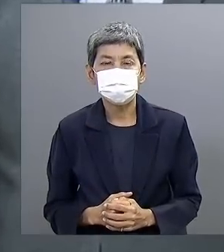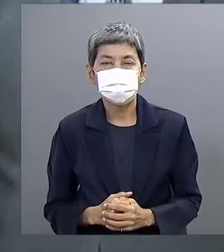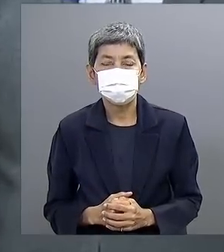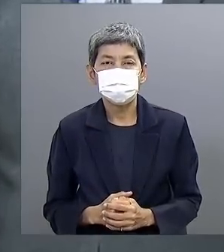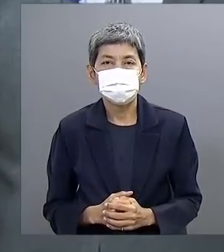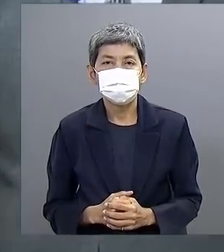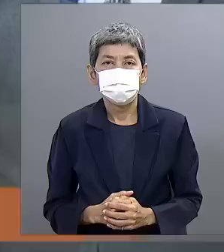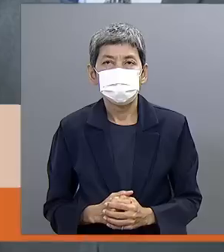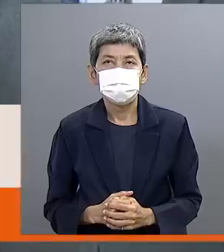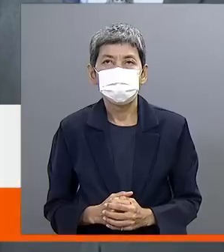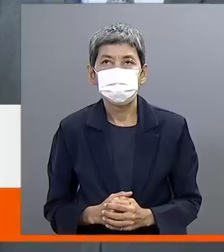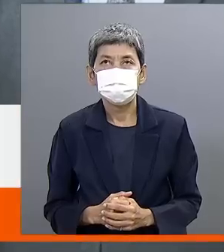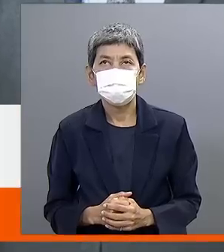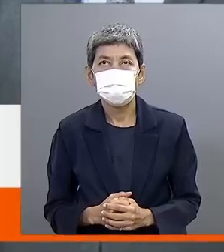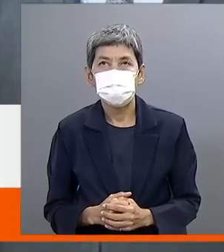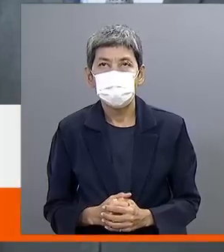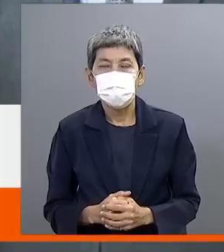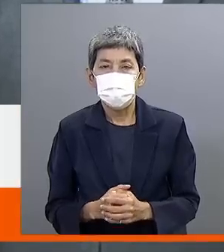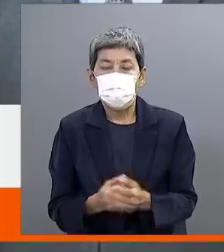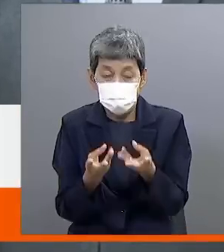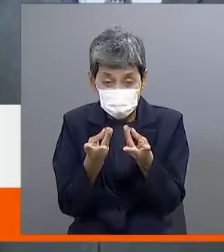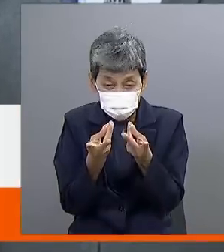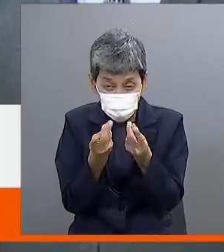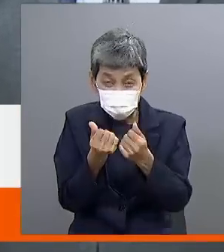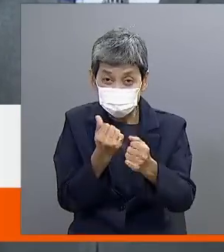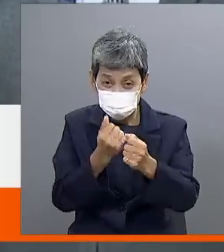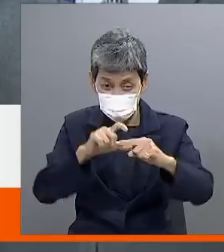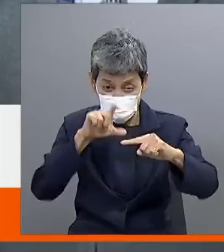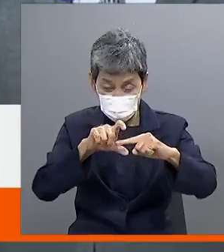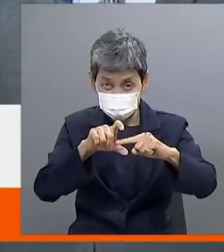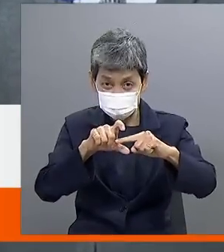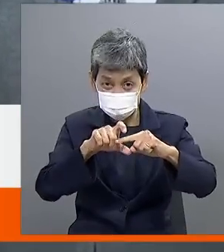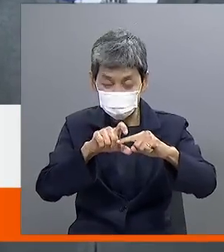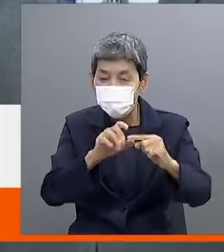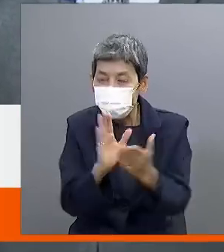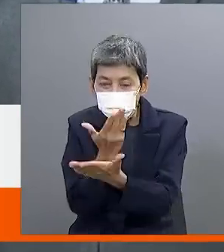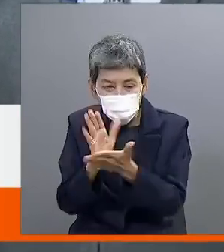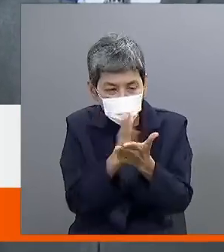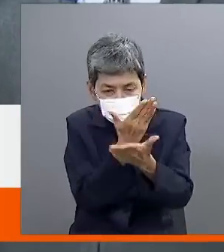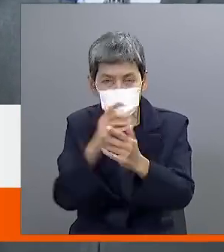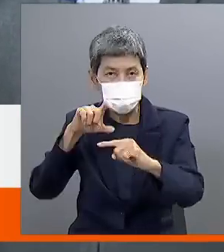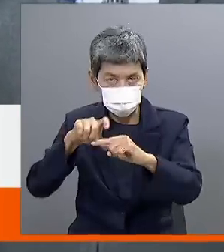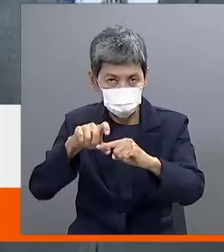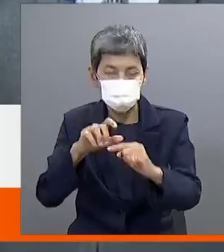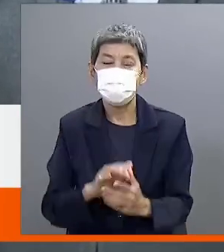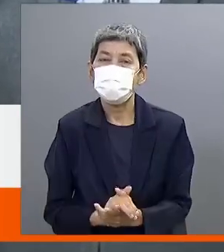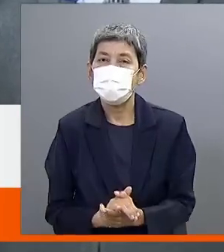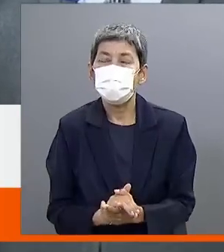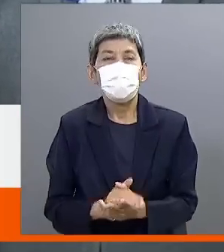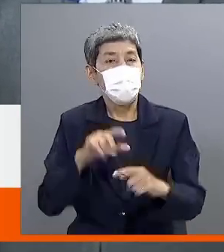ให้ใช้การคำนวณแบบจัดสรรปันส่วนผสมก็คือหารด้วย